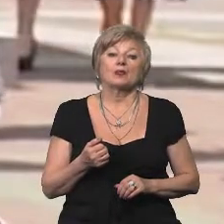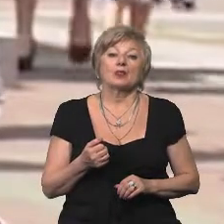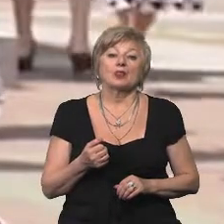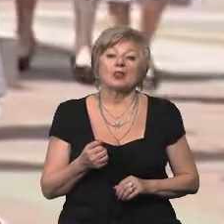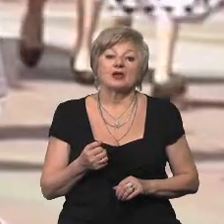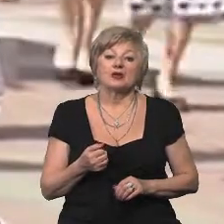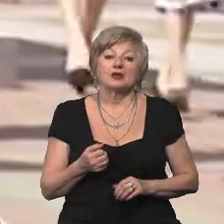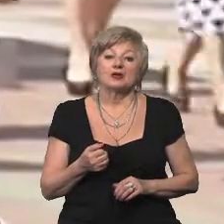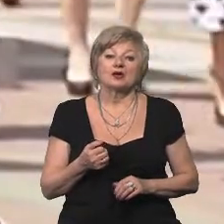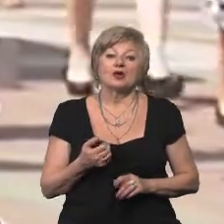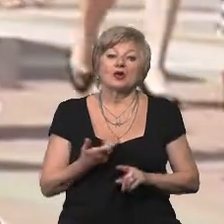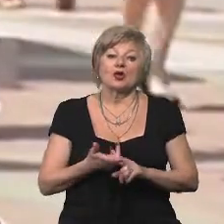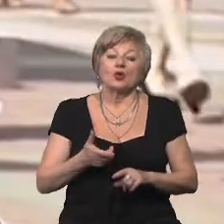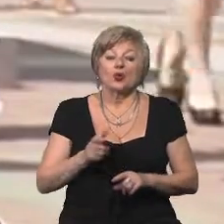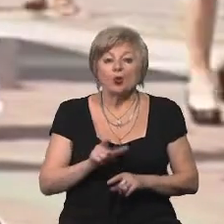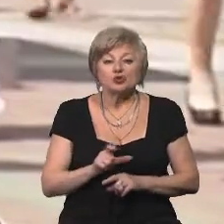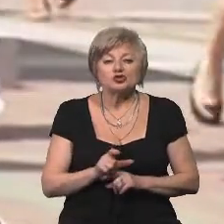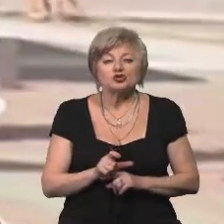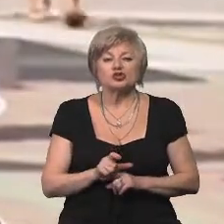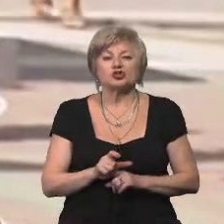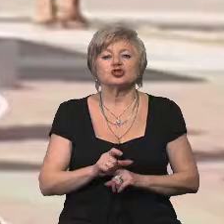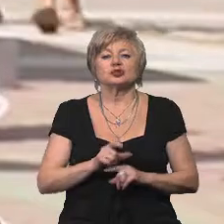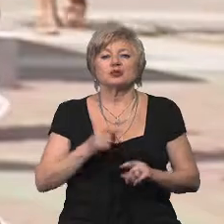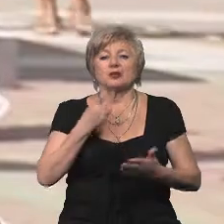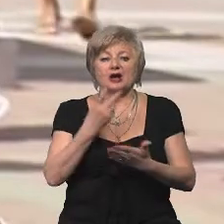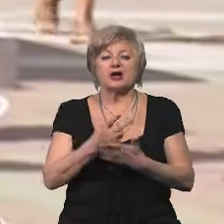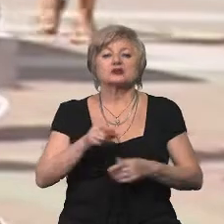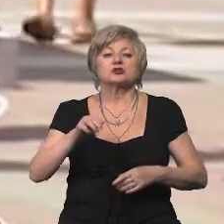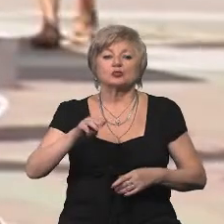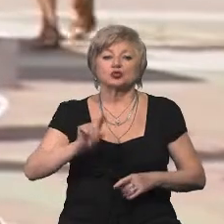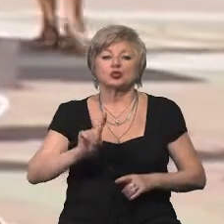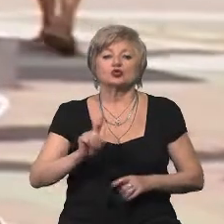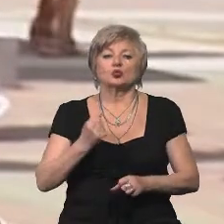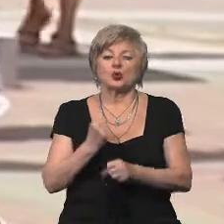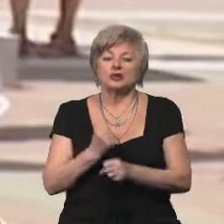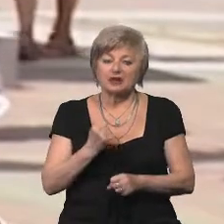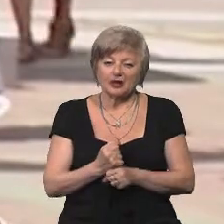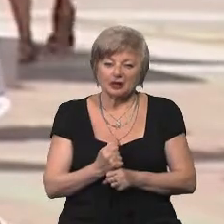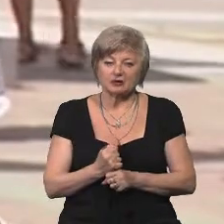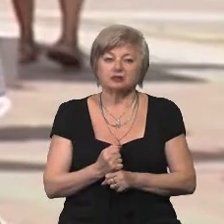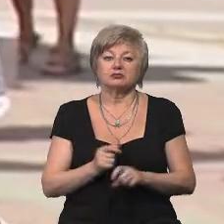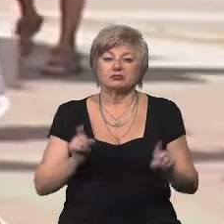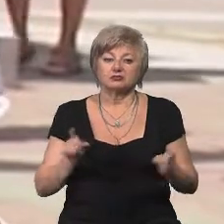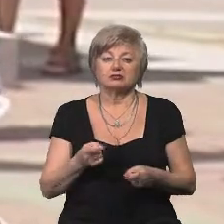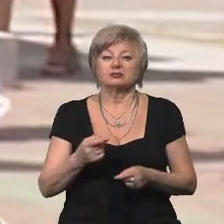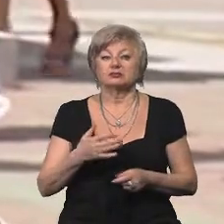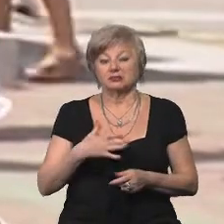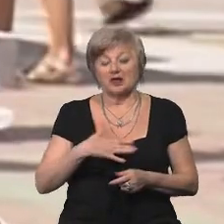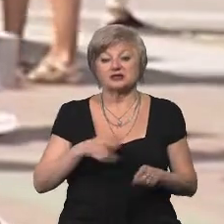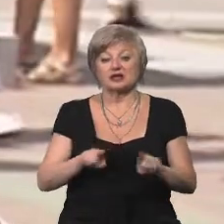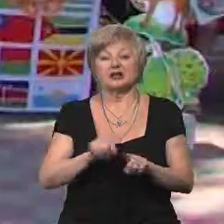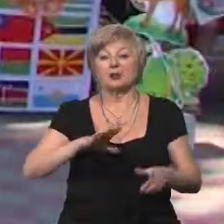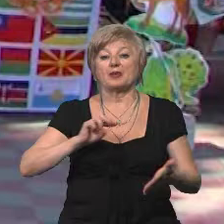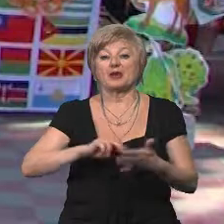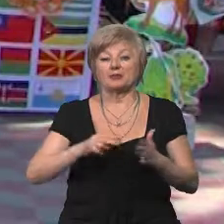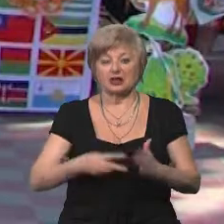через винаходи, стартапи, інновації, те, що ми робимо для того, щоб наша Україна була такою, як ми